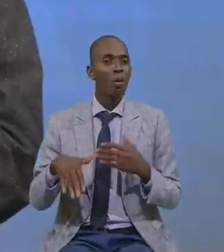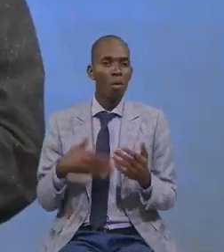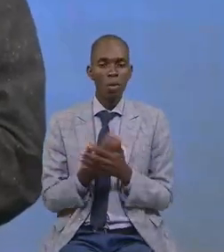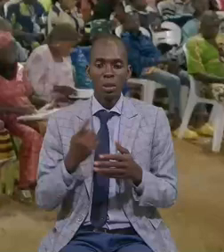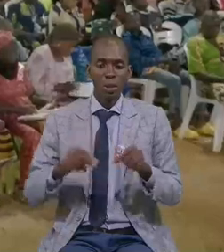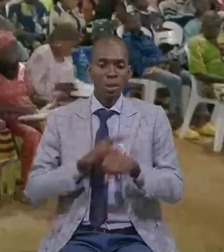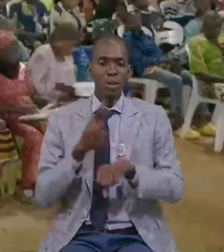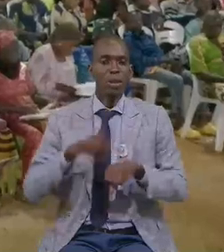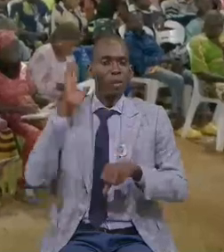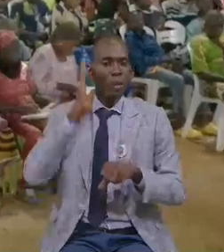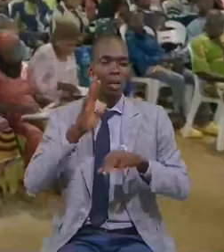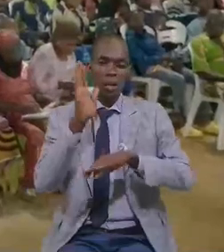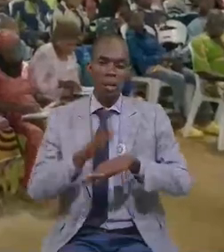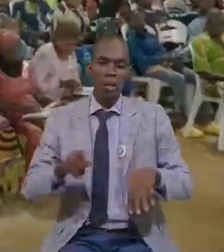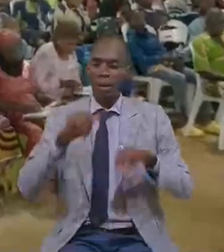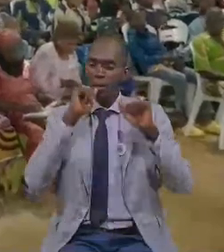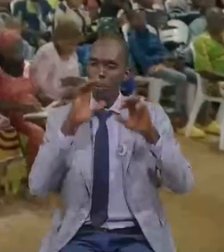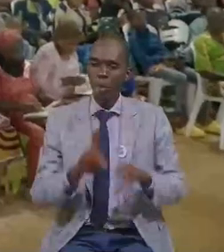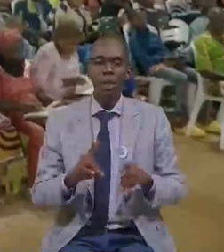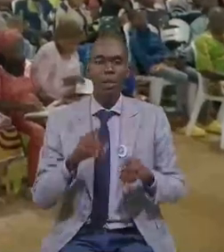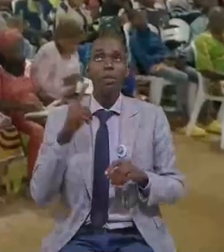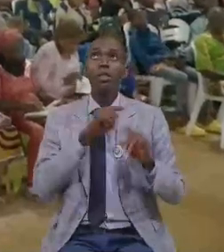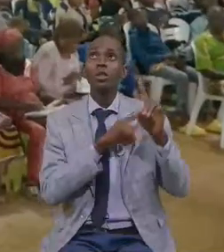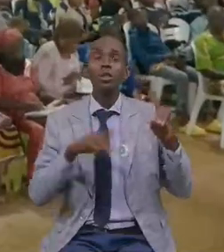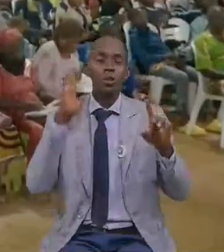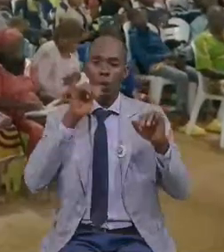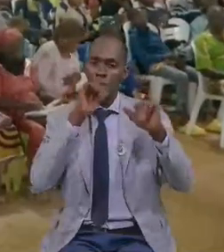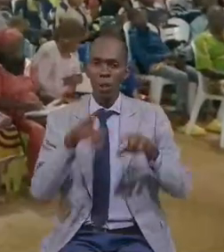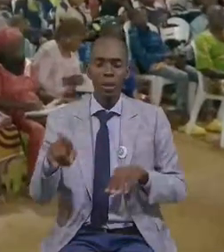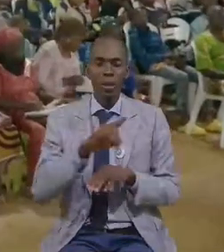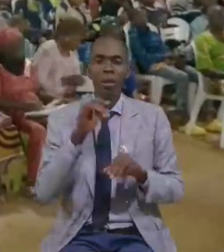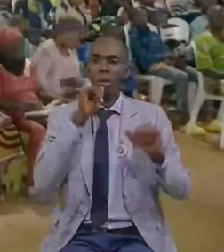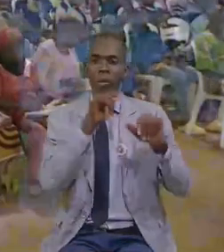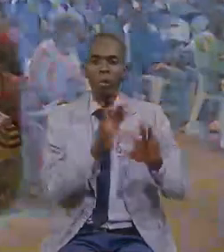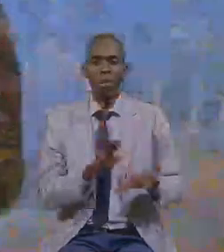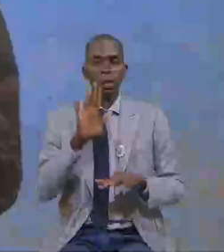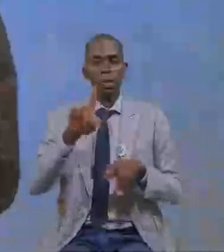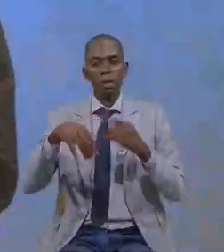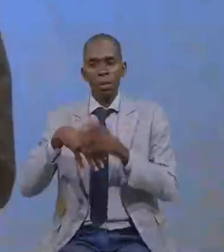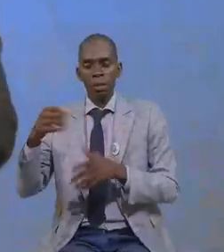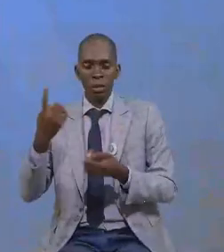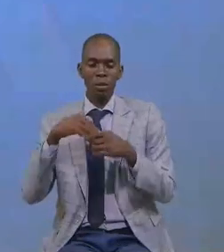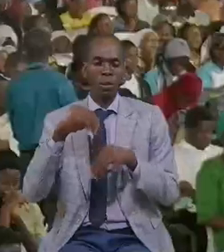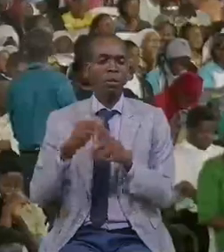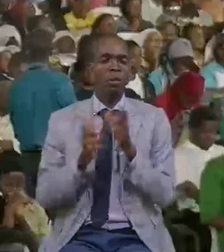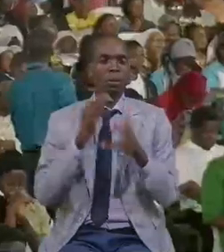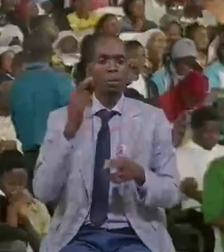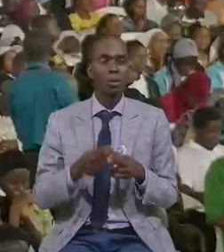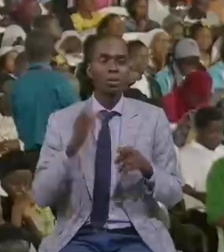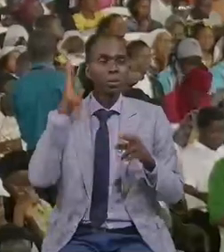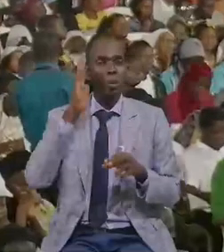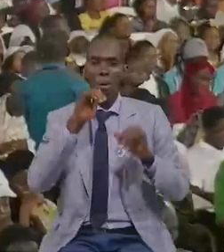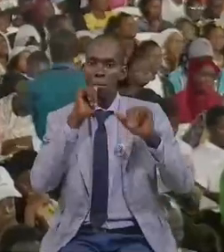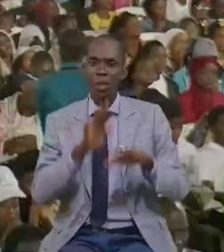Toutes les nations vous diront heureux. Le Seigneur va vous bénir. Il bénira votre sortie et votre entrée. Il